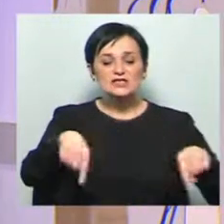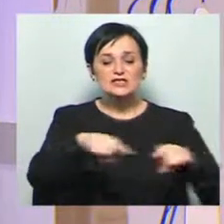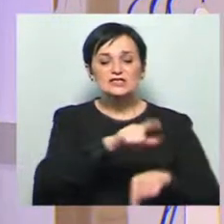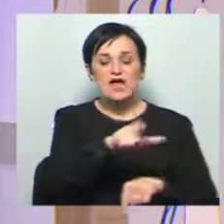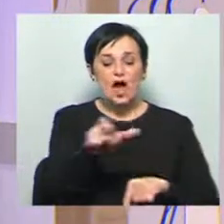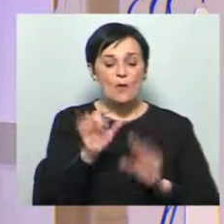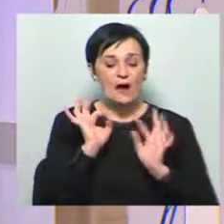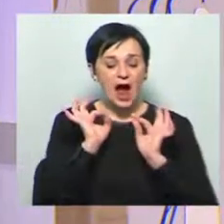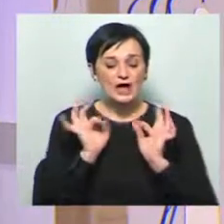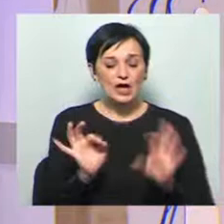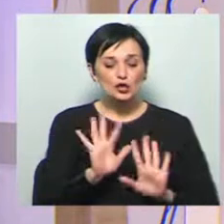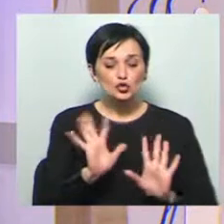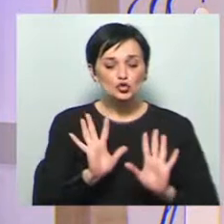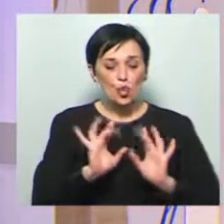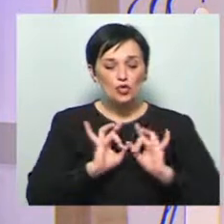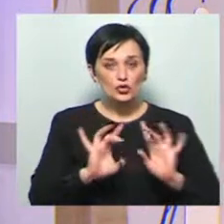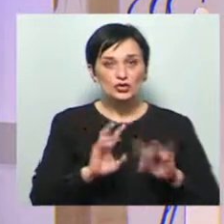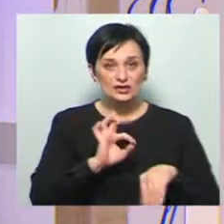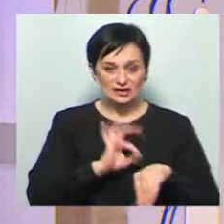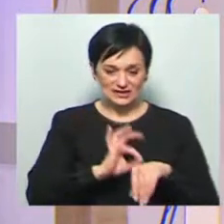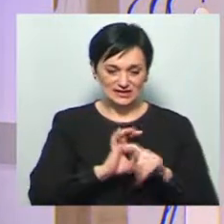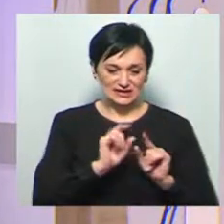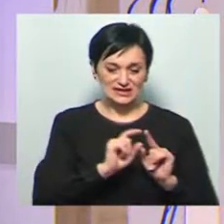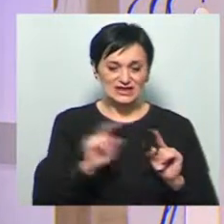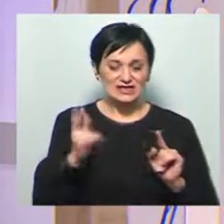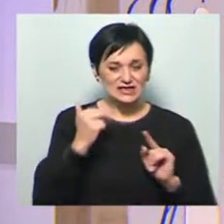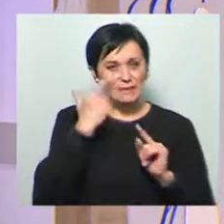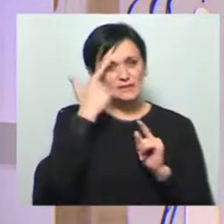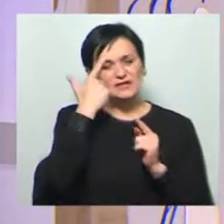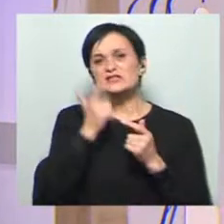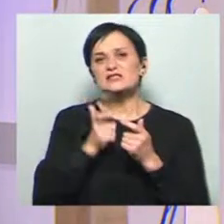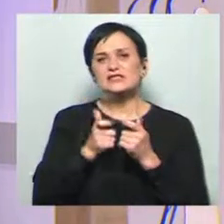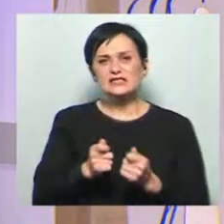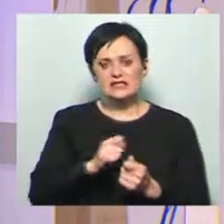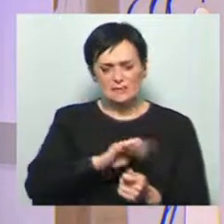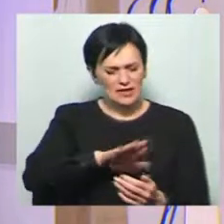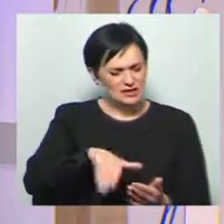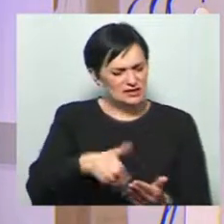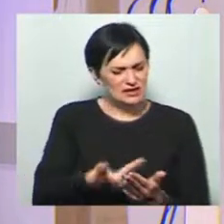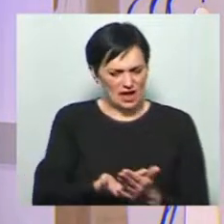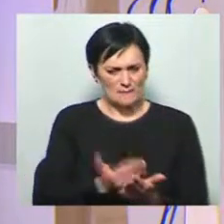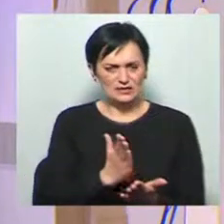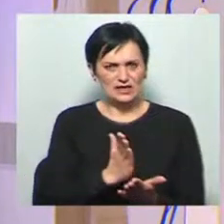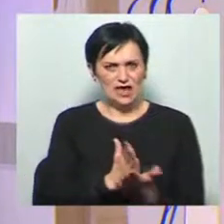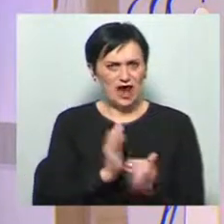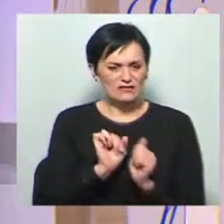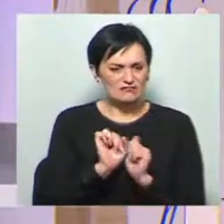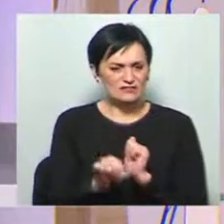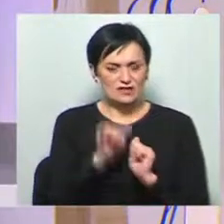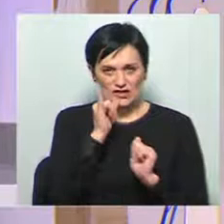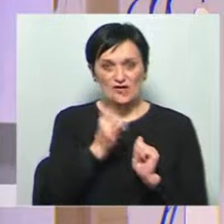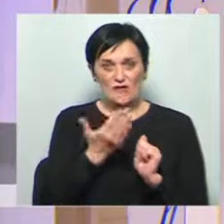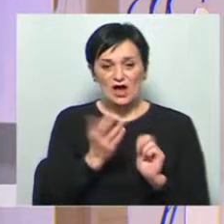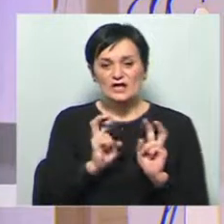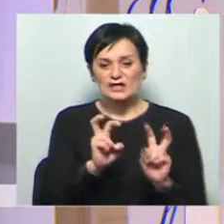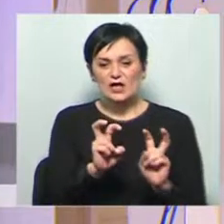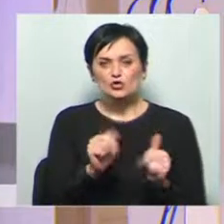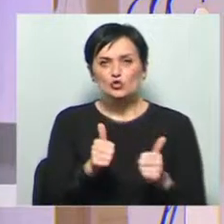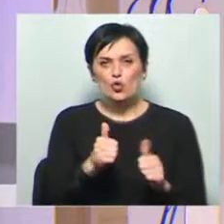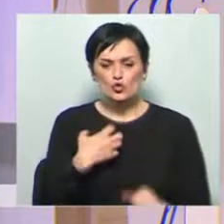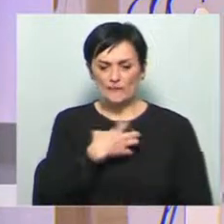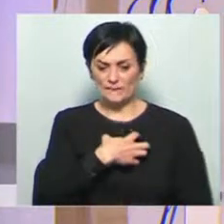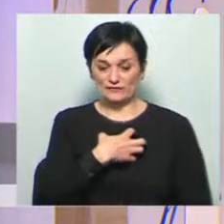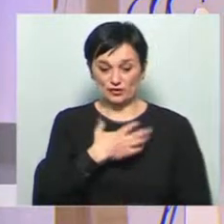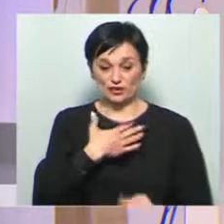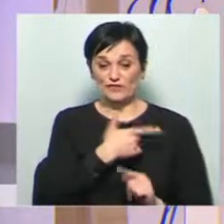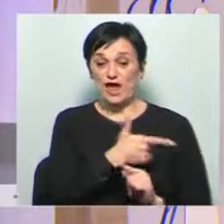არასწორი აღქმა ამ დიაგნოზისა და სტიგმა, რომელიც არის დღემდე დაუძლეველი. ალბათ გენიშნათ, რა მნიშვნელოვანი იყო